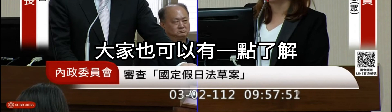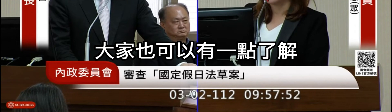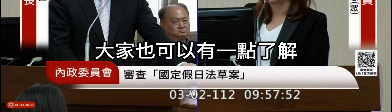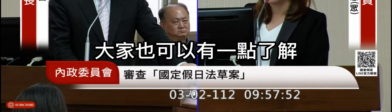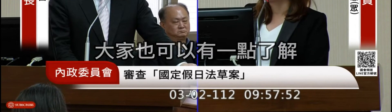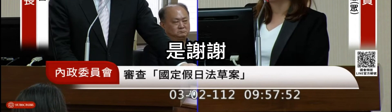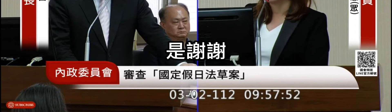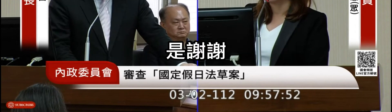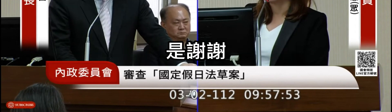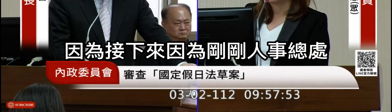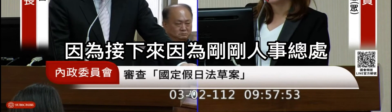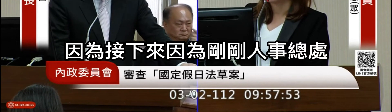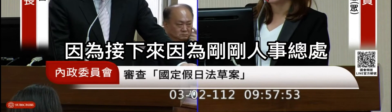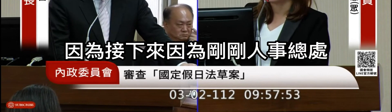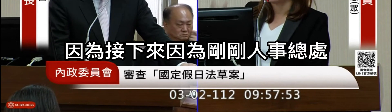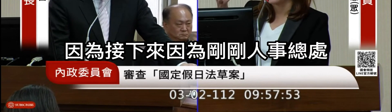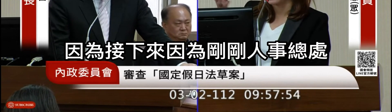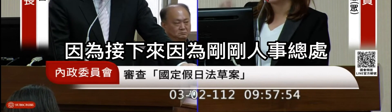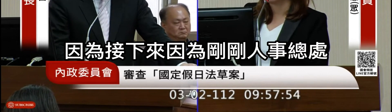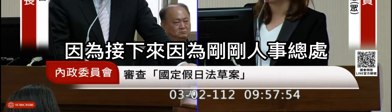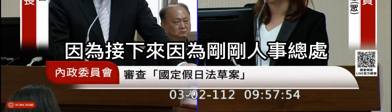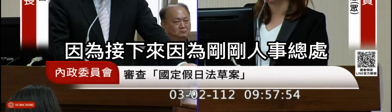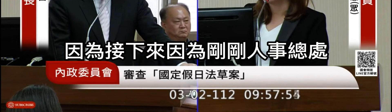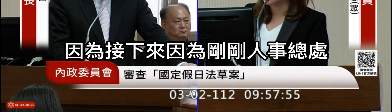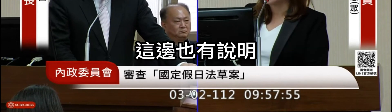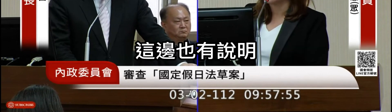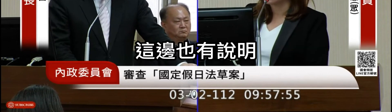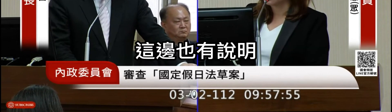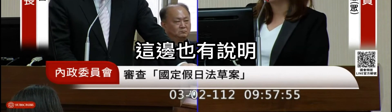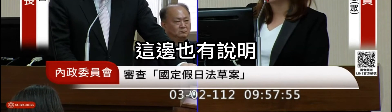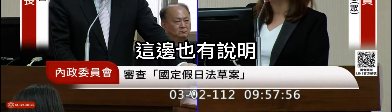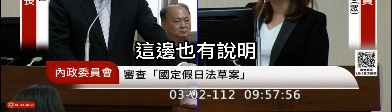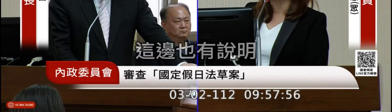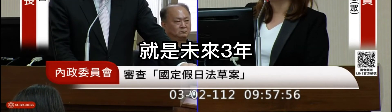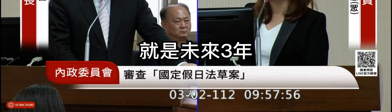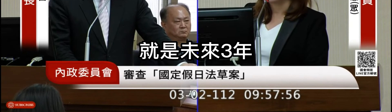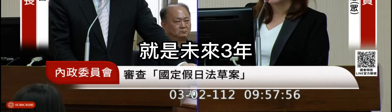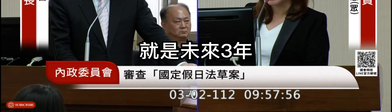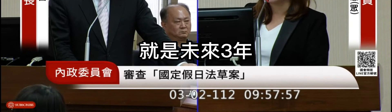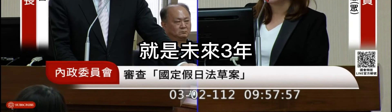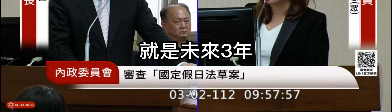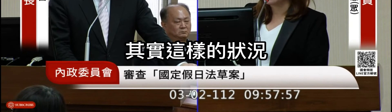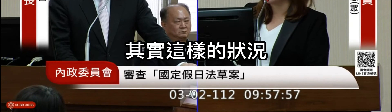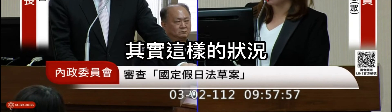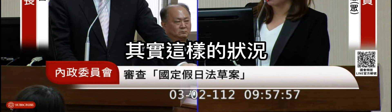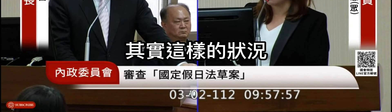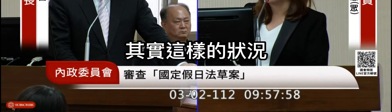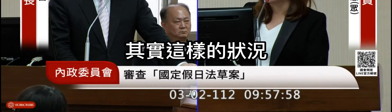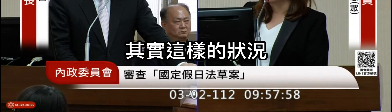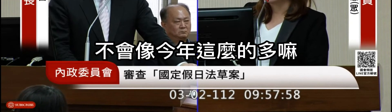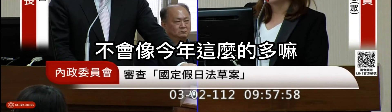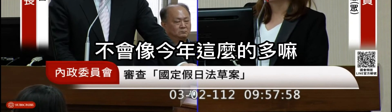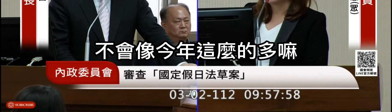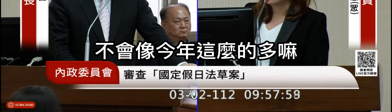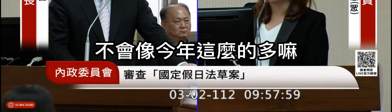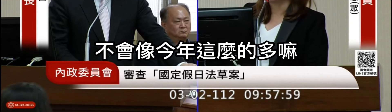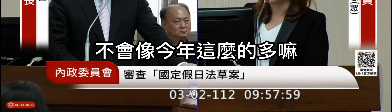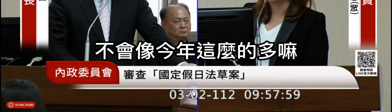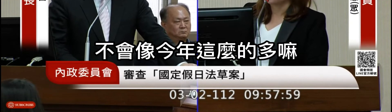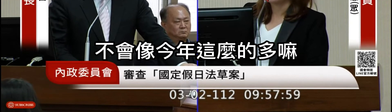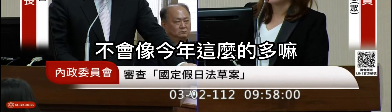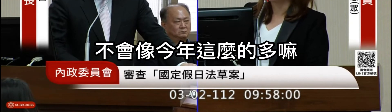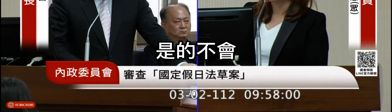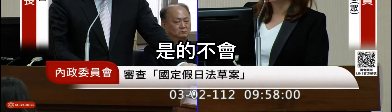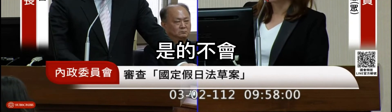大家也可以有一点了解，因为接下来，因为刚刚人事总处这边也有说明，就是说未来三年其实这样的状况不会像今年这